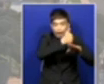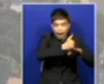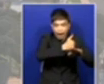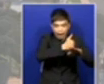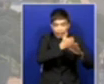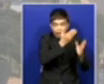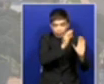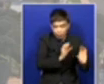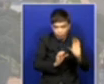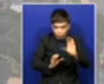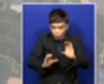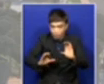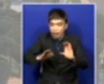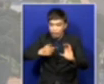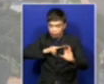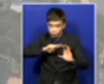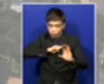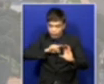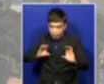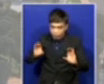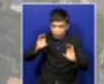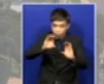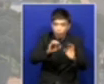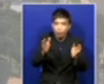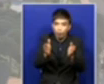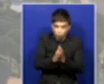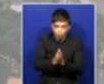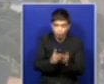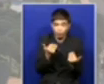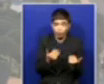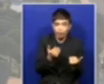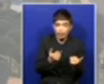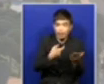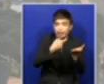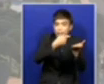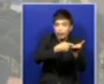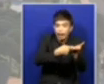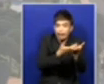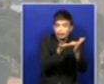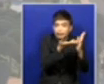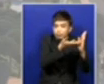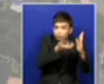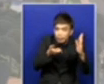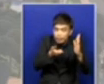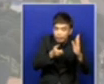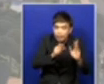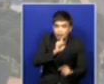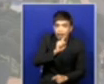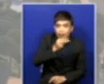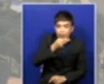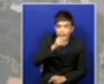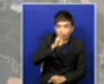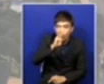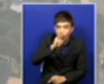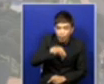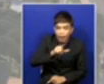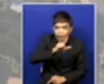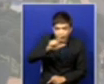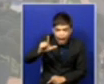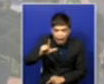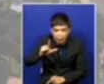านฟังเลยนะครับมีเงินที่เบิกได้วันนี้อยู่ประมาณ 16,000 ล้านบาทเท่านั้นคุณพระ